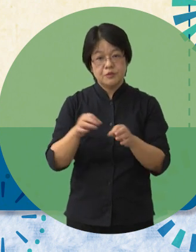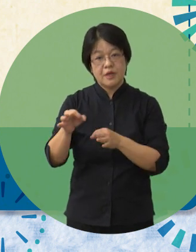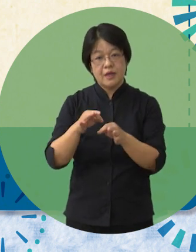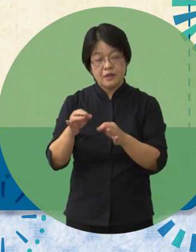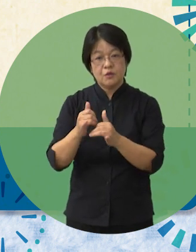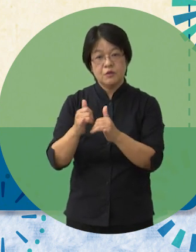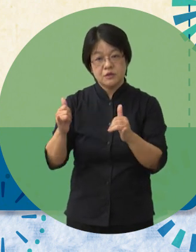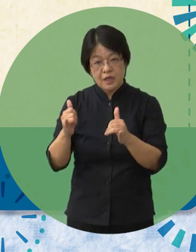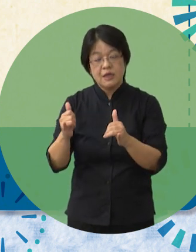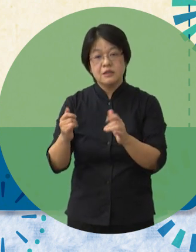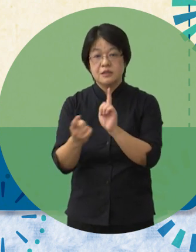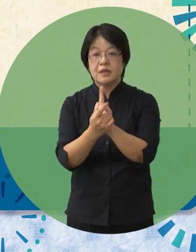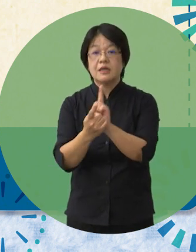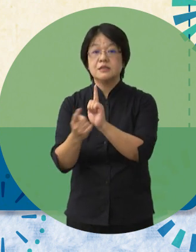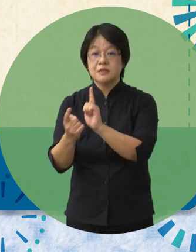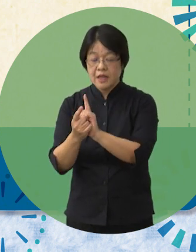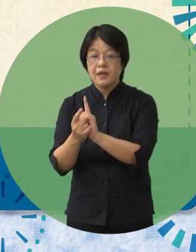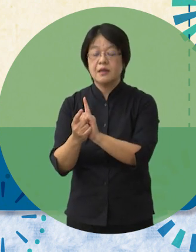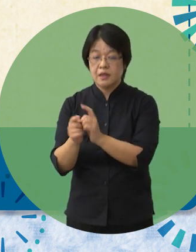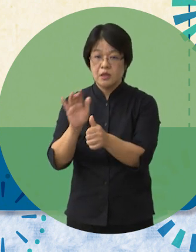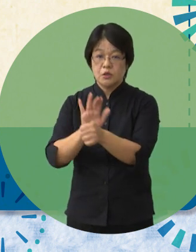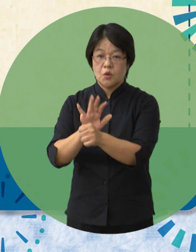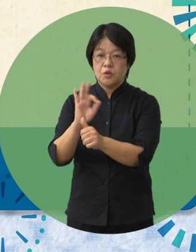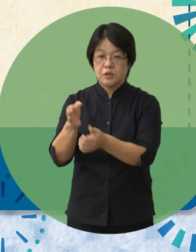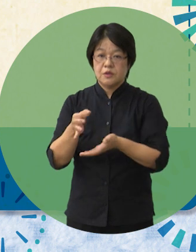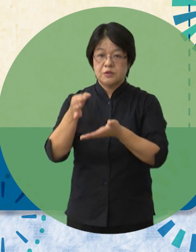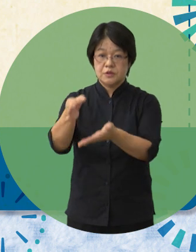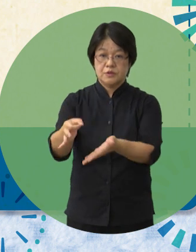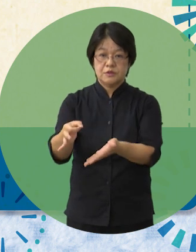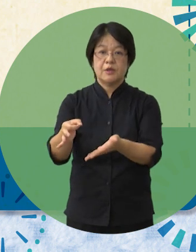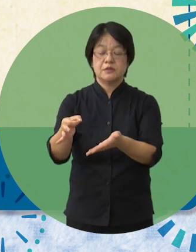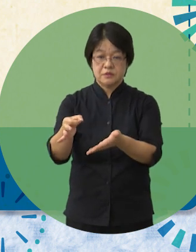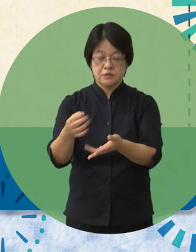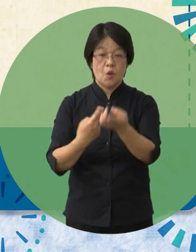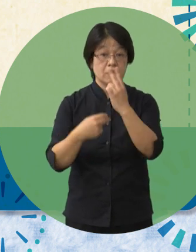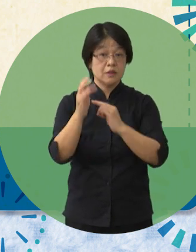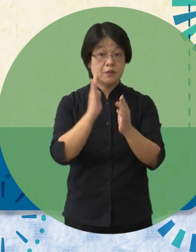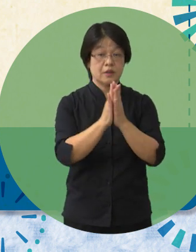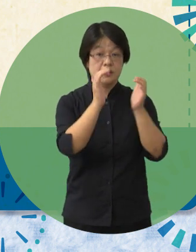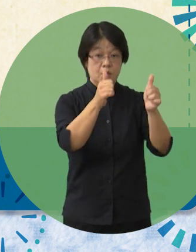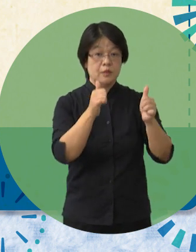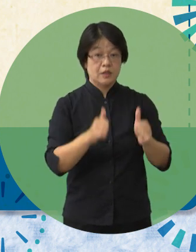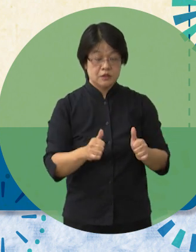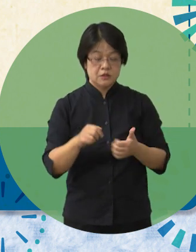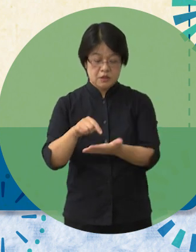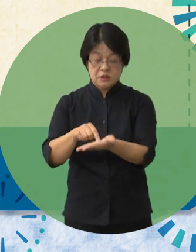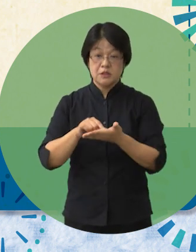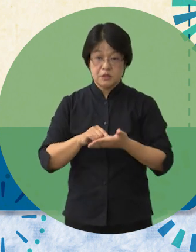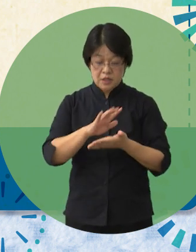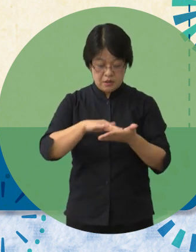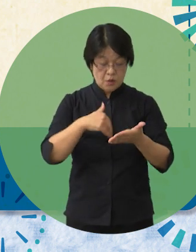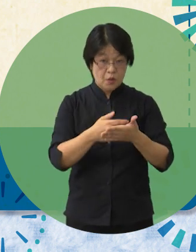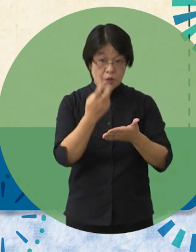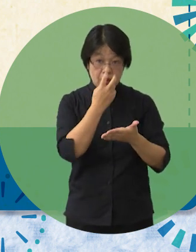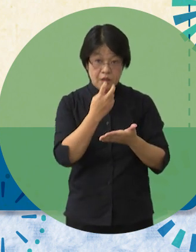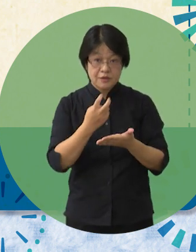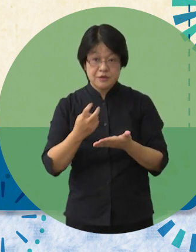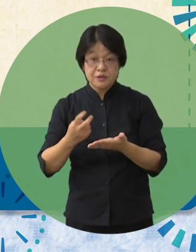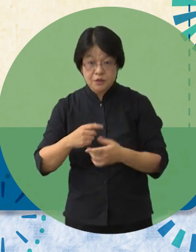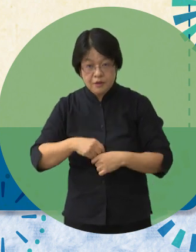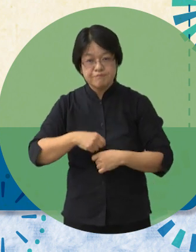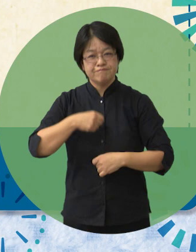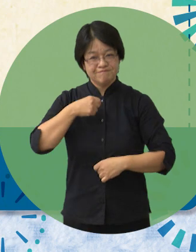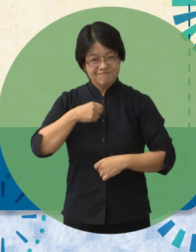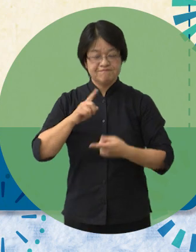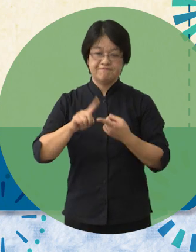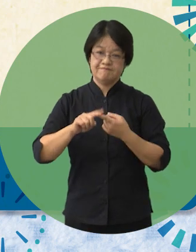業者を対象に協力金を支給します。県ホームページや申請受付要項をご確認の上、適正な